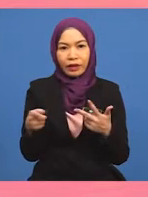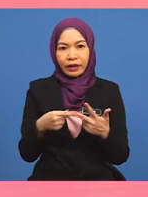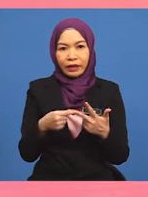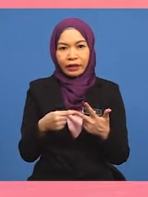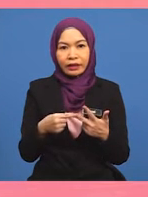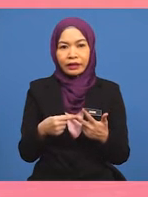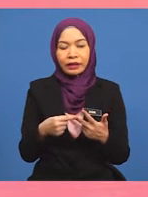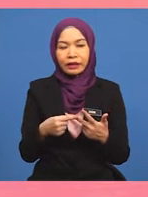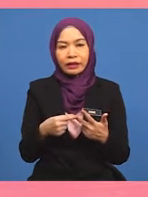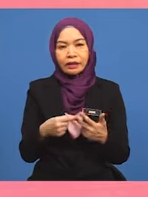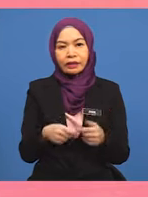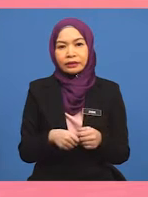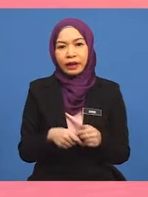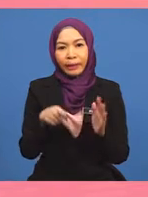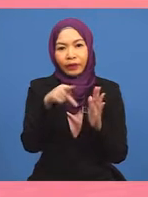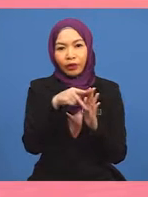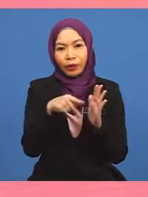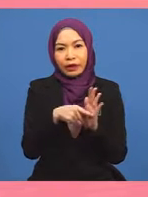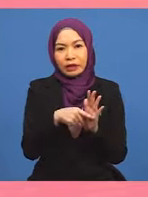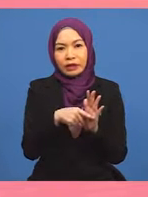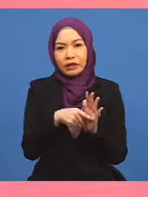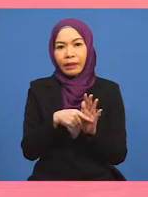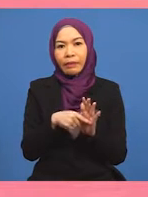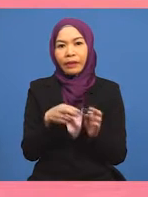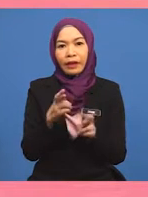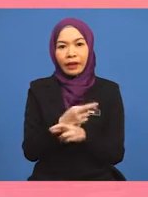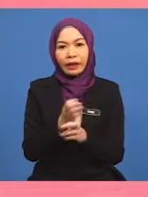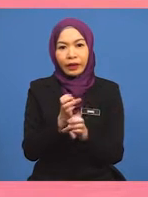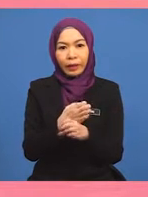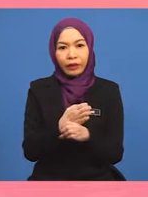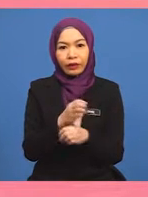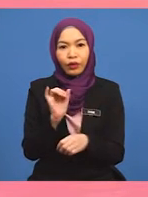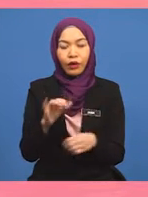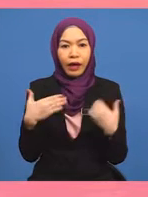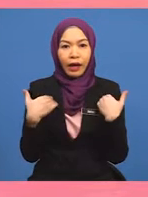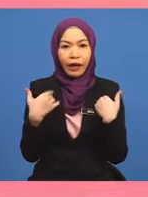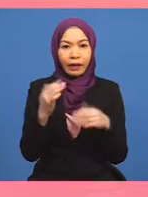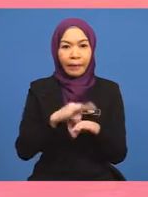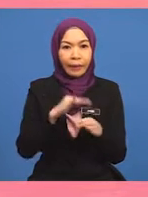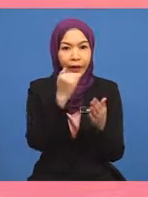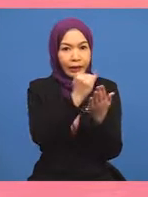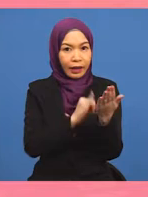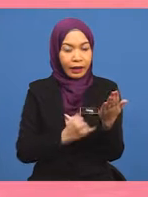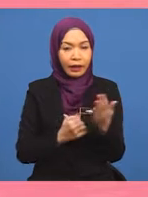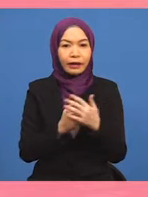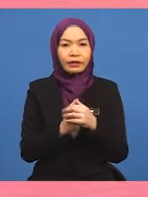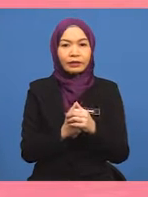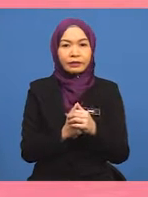Senaraikan prinsip reka bentuk yang terdapat pada suatu lakaran.